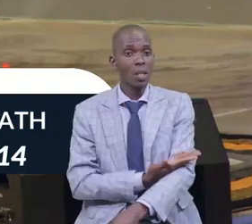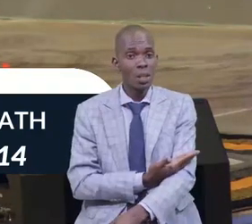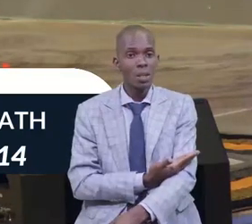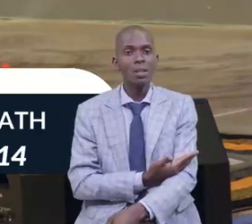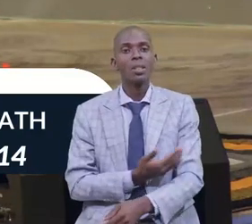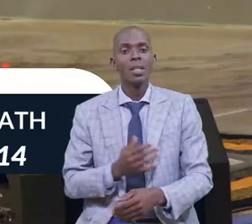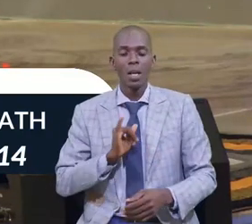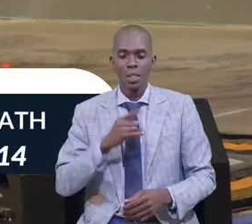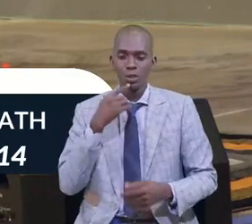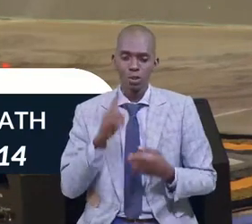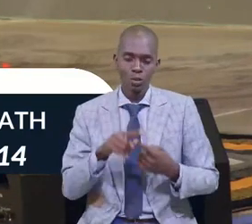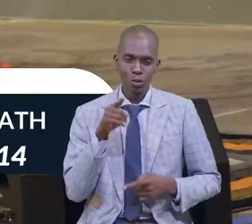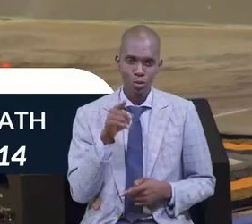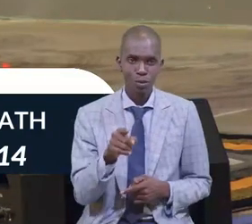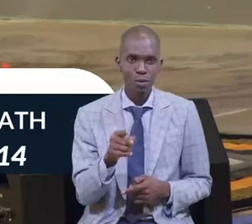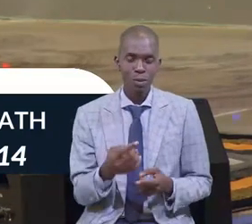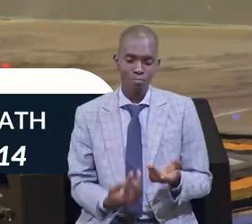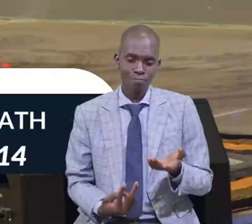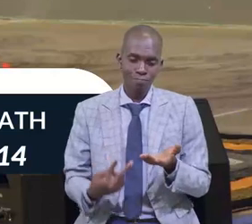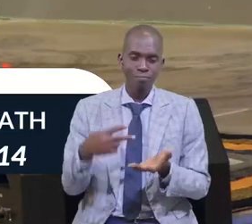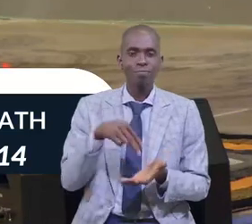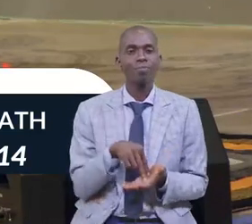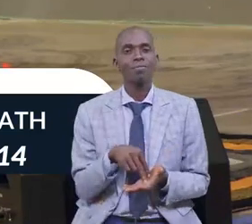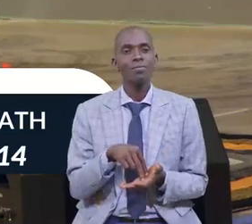lève-toi, je te le dis. »